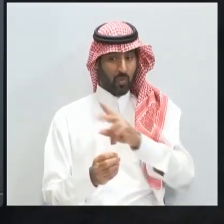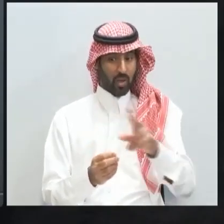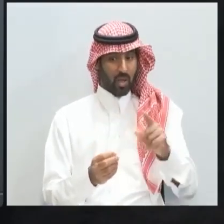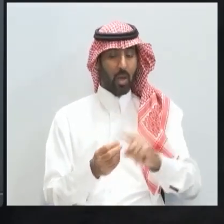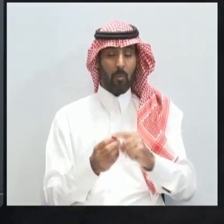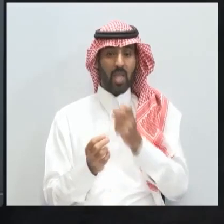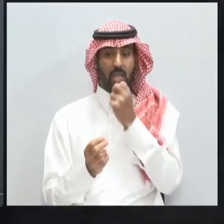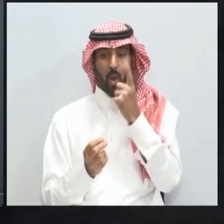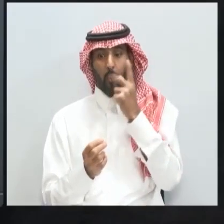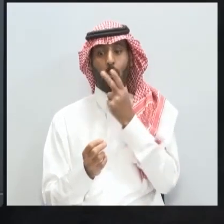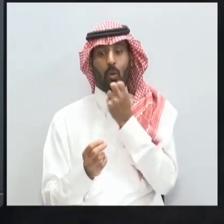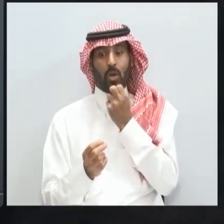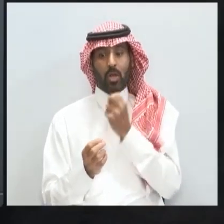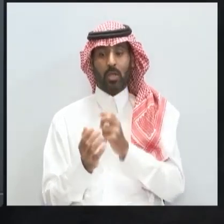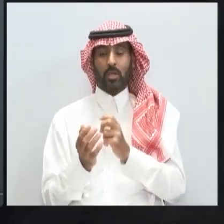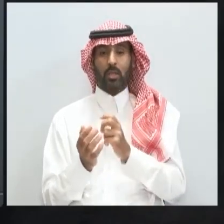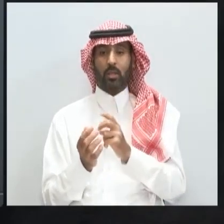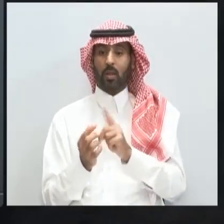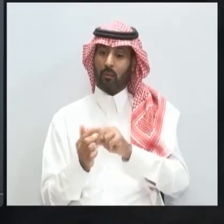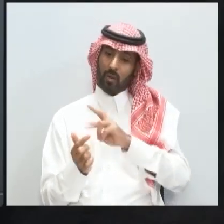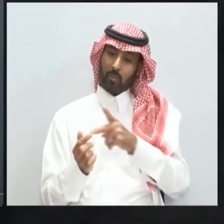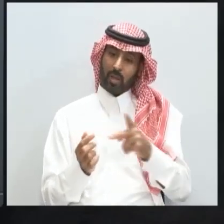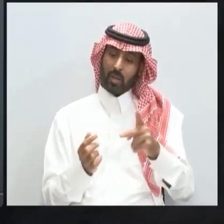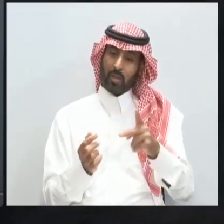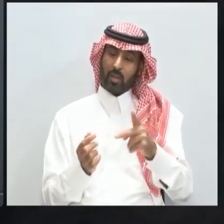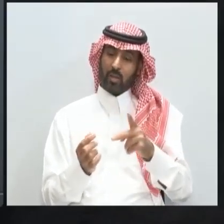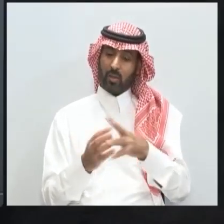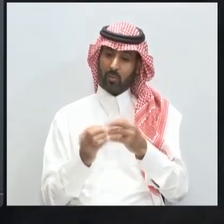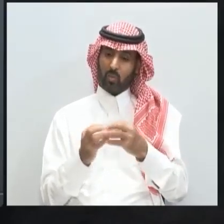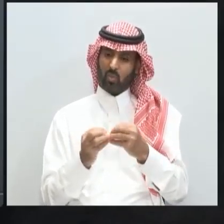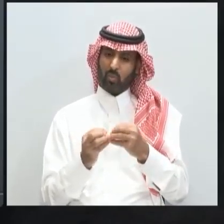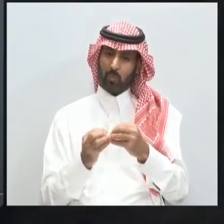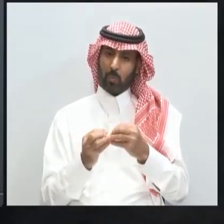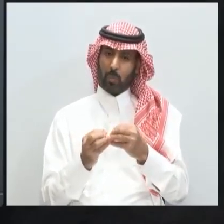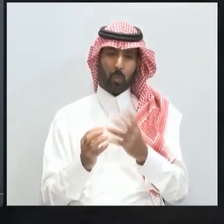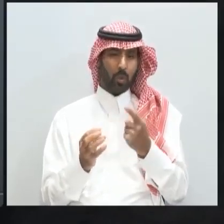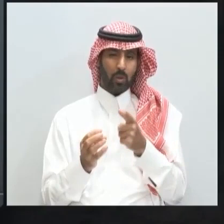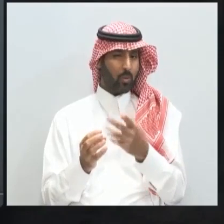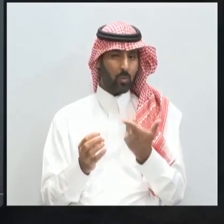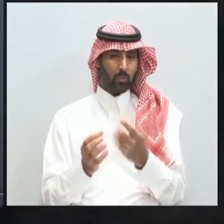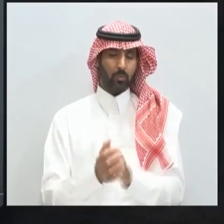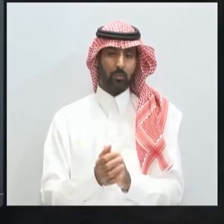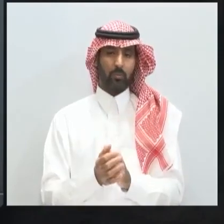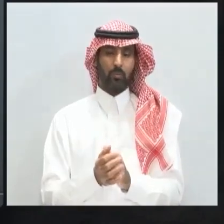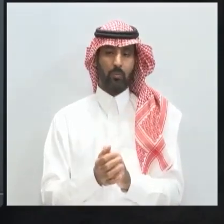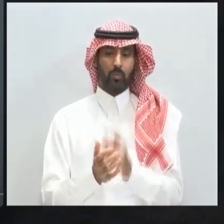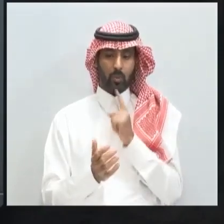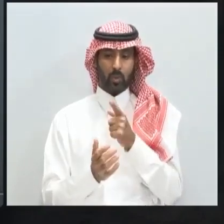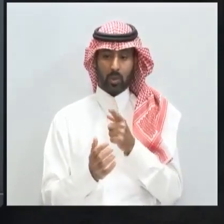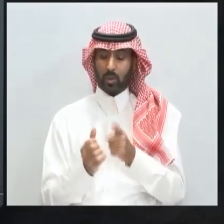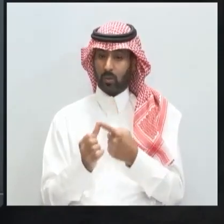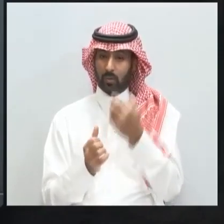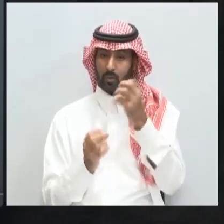وعلم القراءات فرق بين علم علوم القران وعلم التفسير ما رايكم نقول في